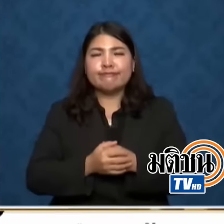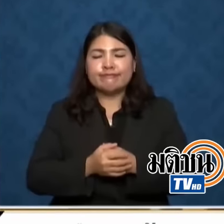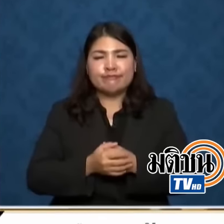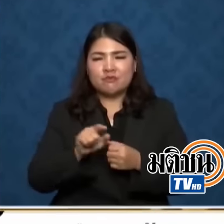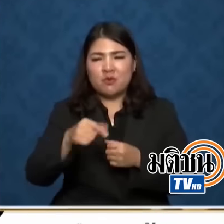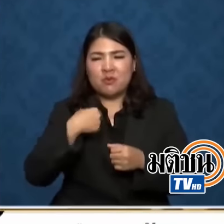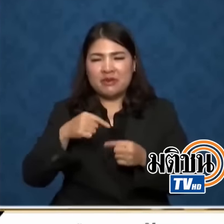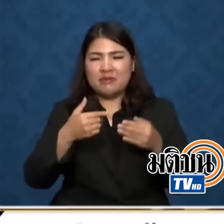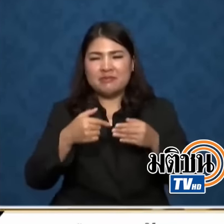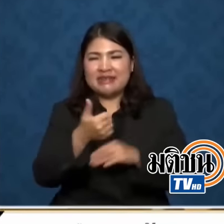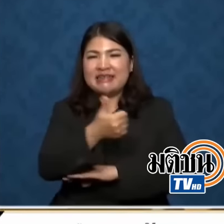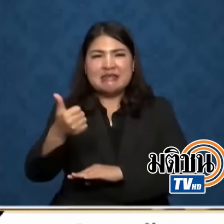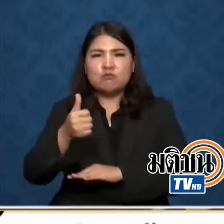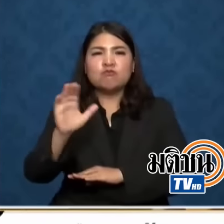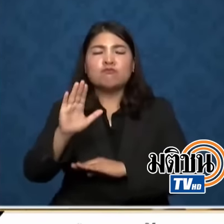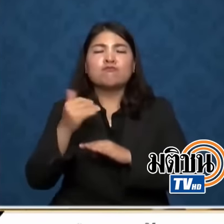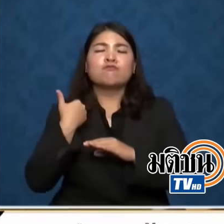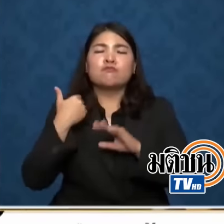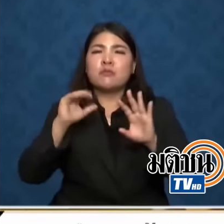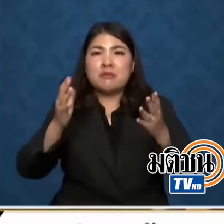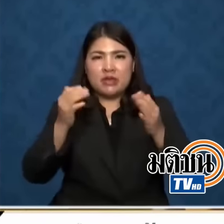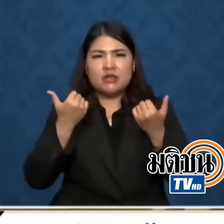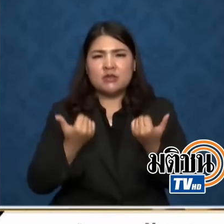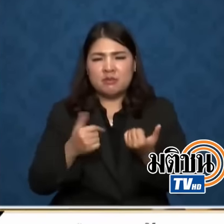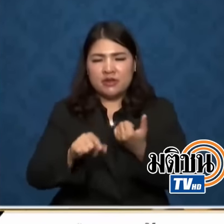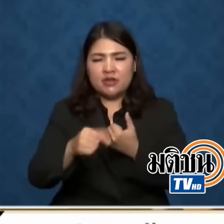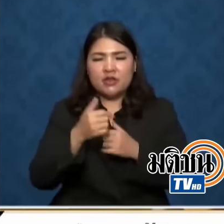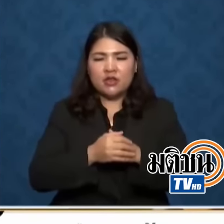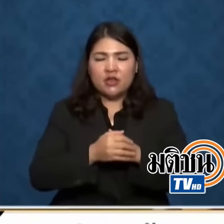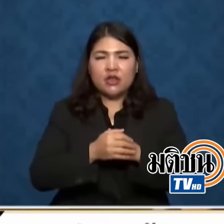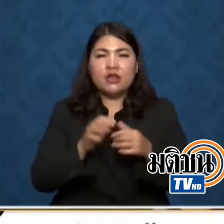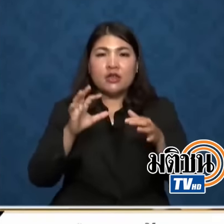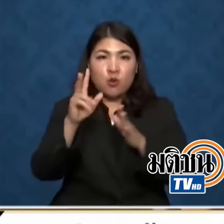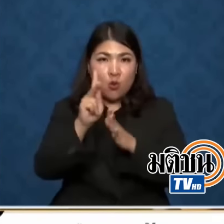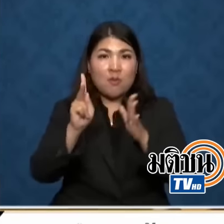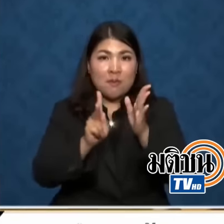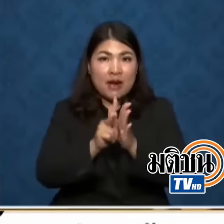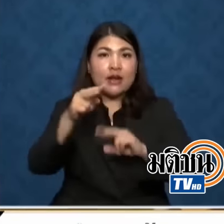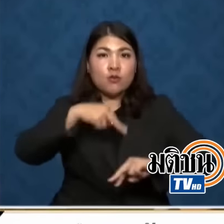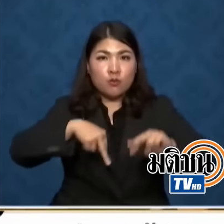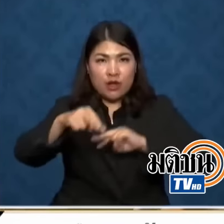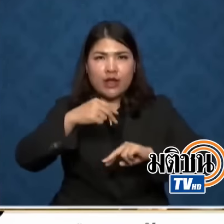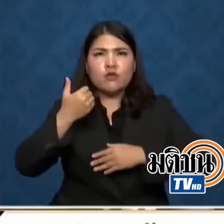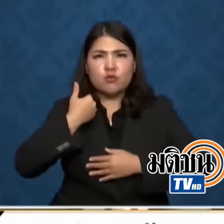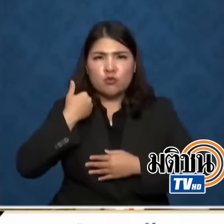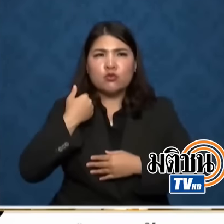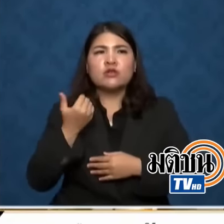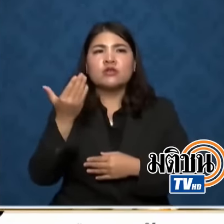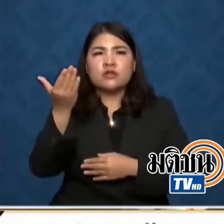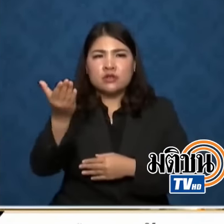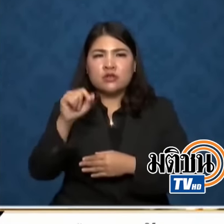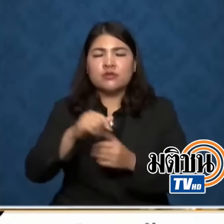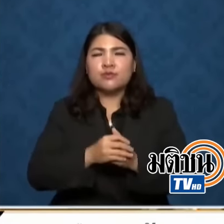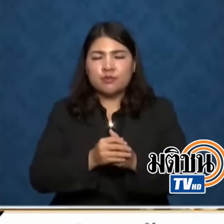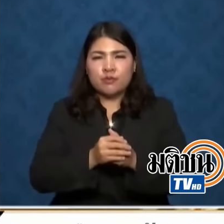ที่อื่นเพราะว่าแต่ละแหล่งเงินก็จะมีแต่ละกฎหมายที่ควบคุมอยู่เช่นเดียวกันแต่ว่าคิดว่าเรื่องพวกนี้เดี๋ยวท่านคงส